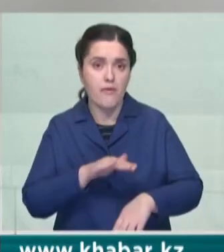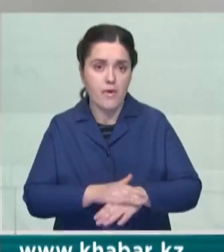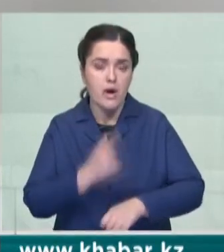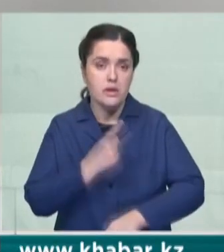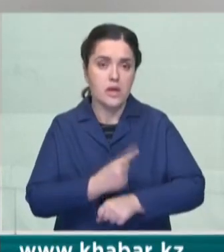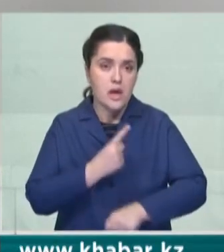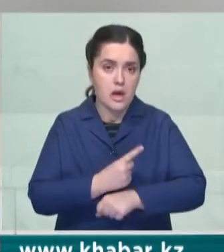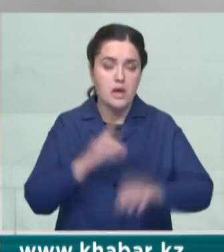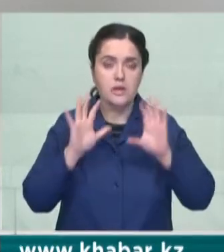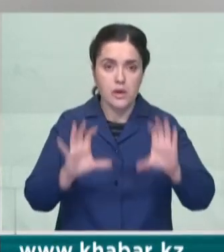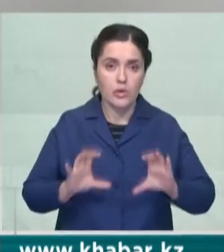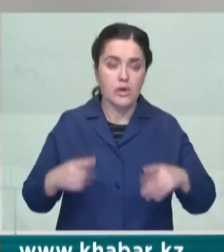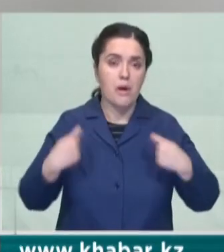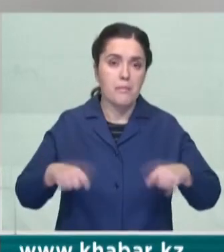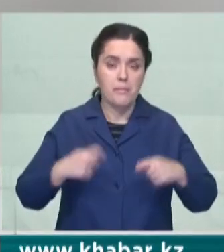реализации